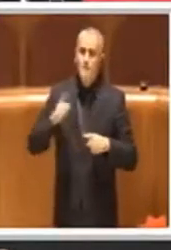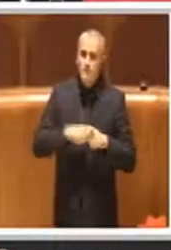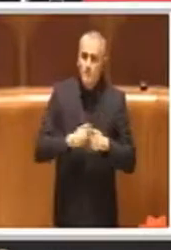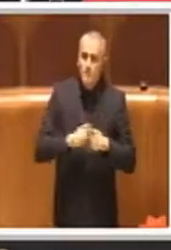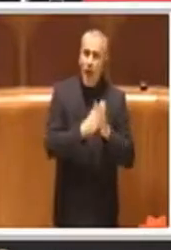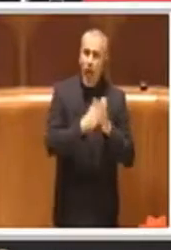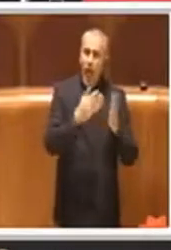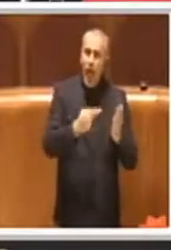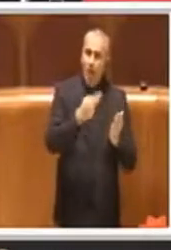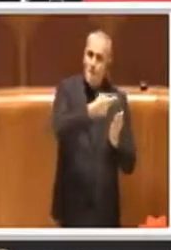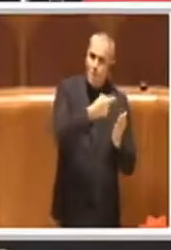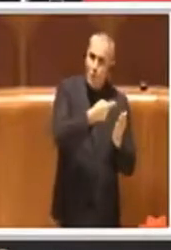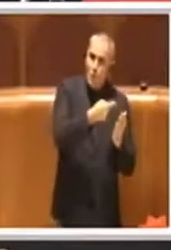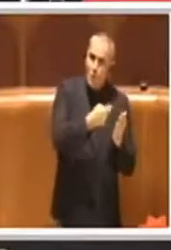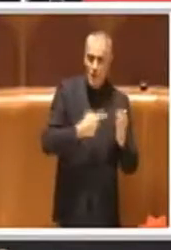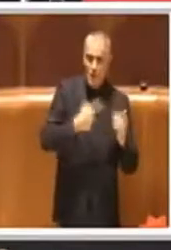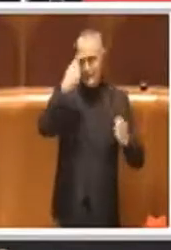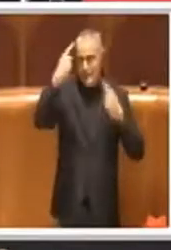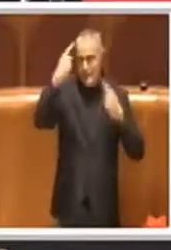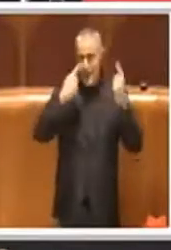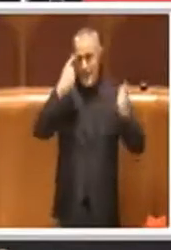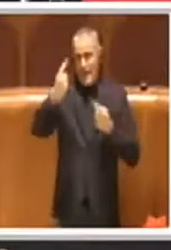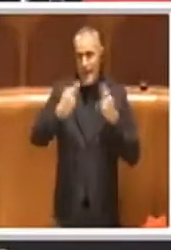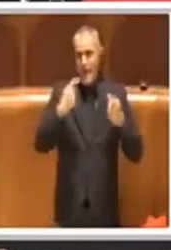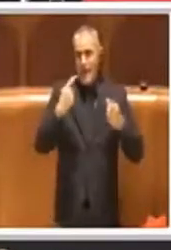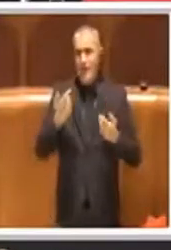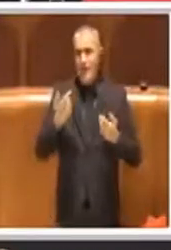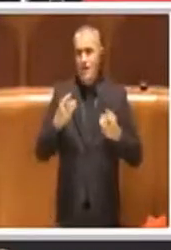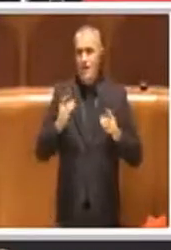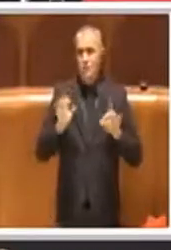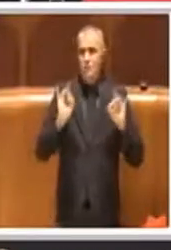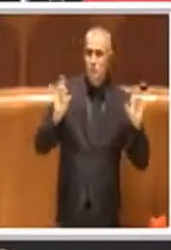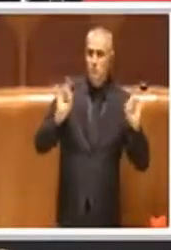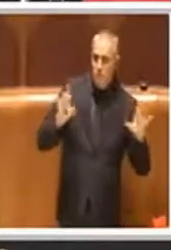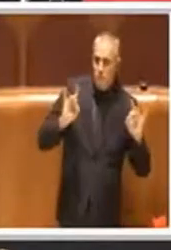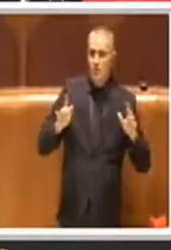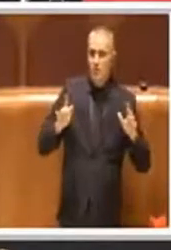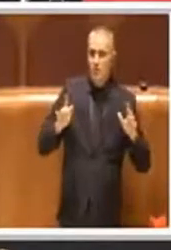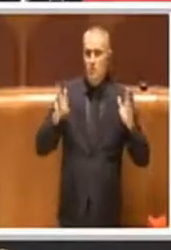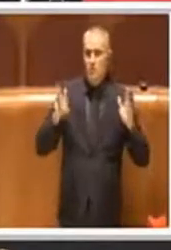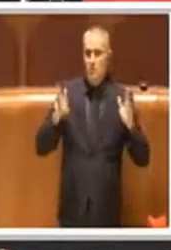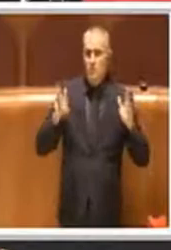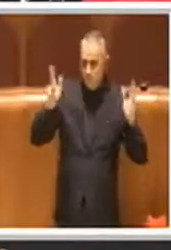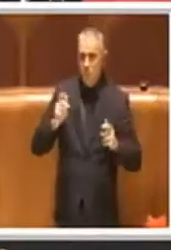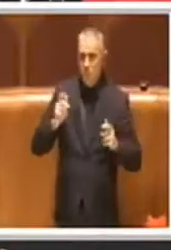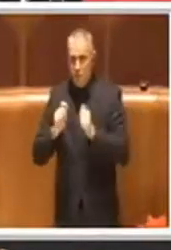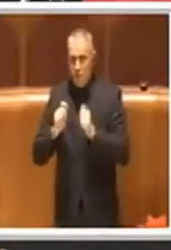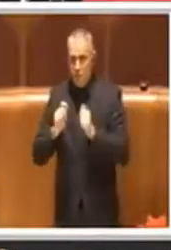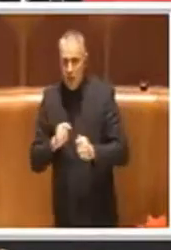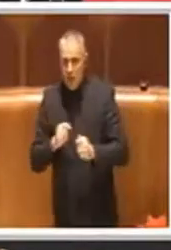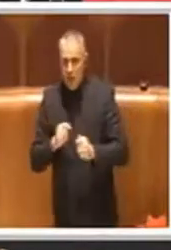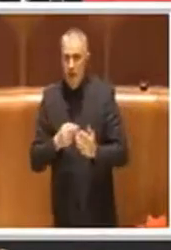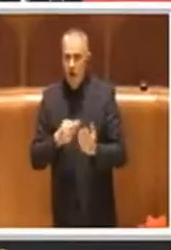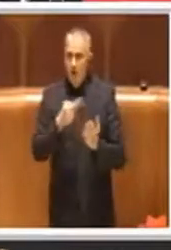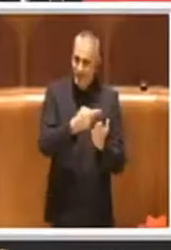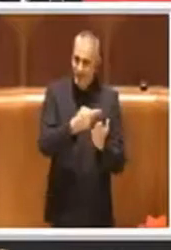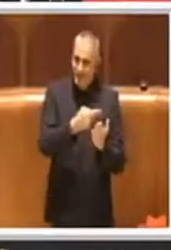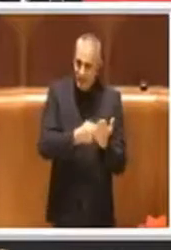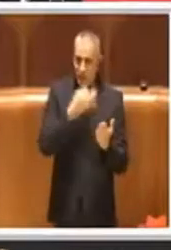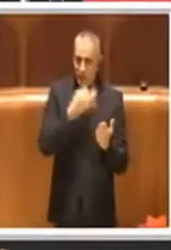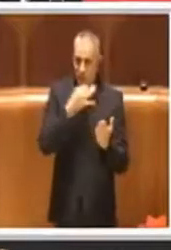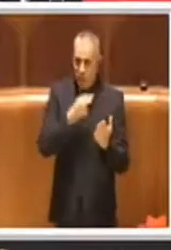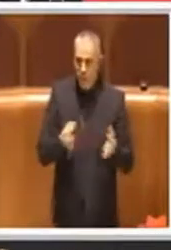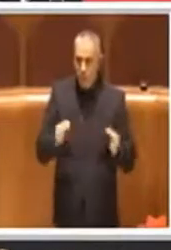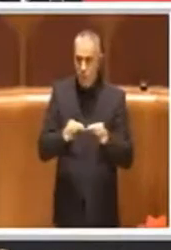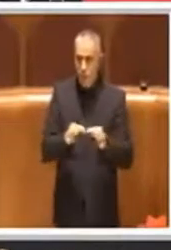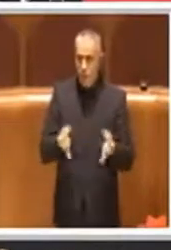delle iniziative ludico-culturali commerciali ricorrenti in maniera tale da costituire appunto un appuntamento